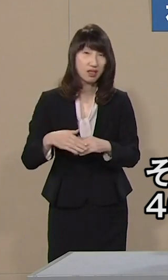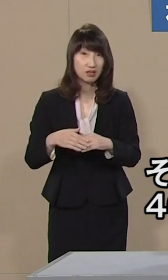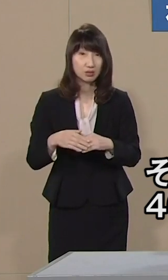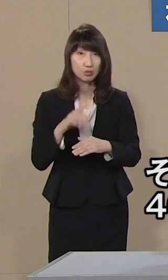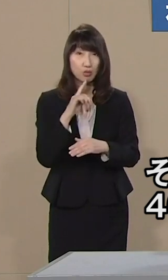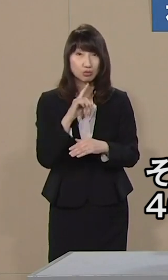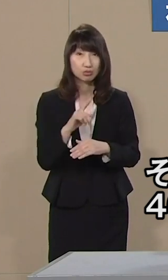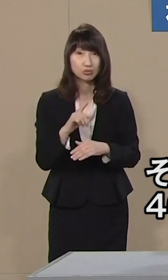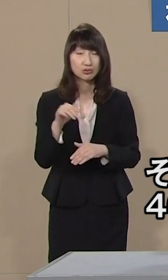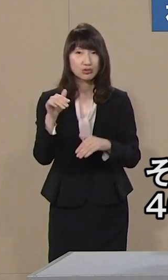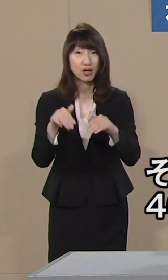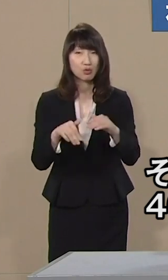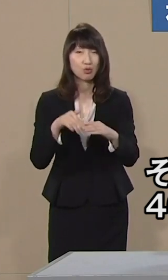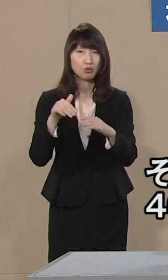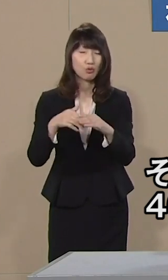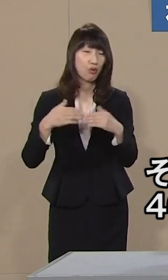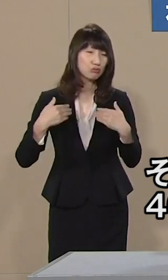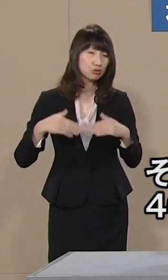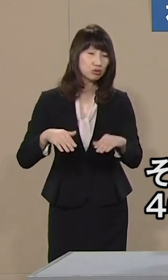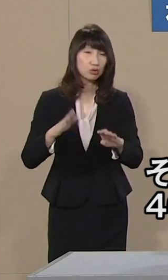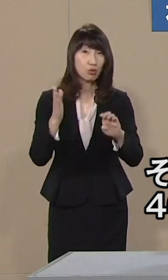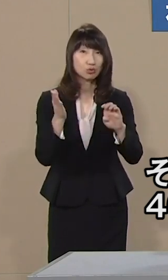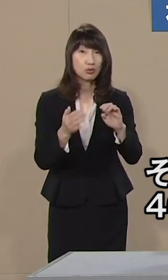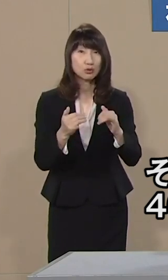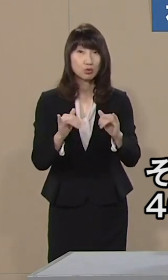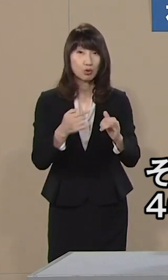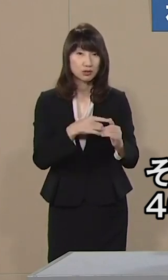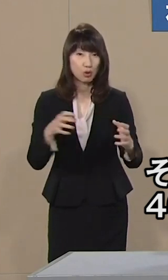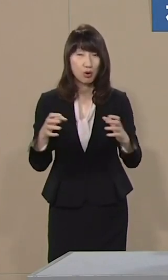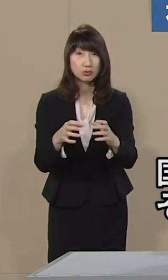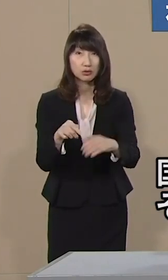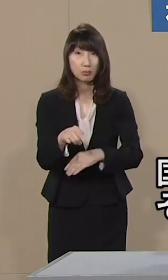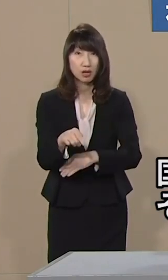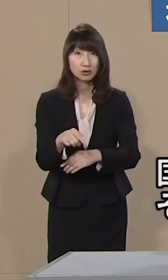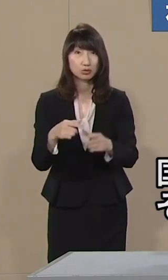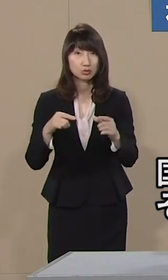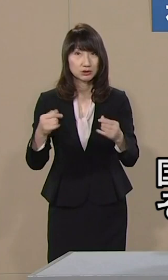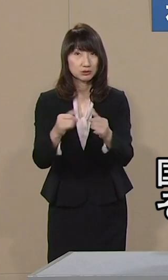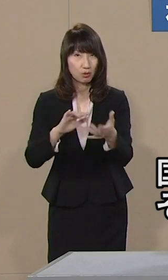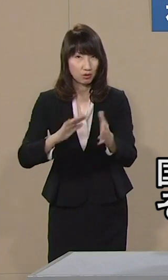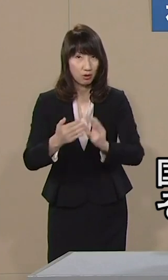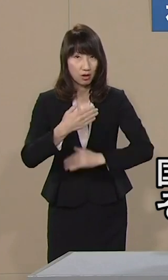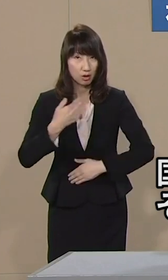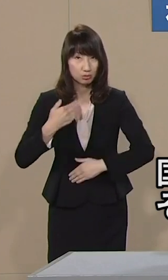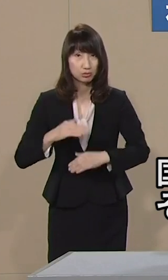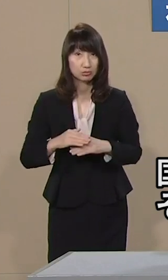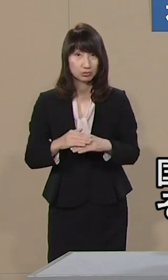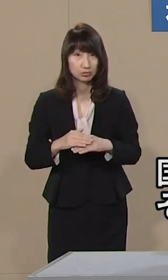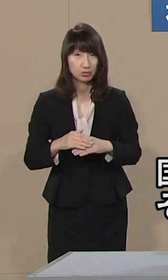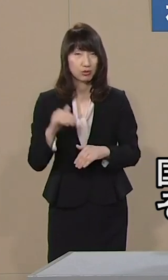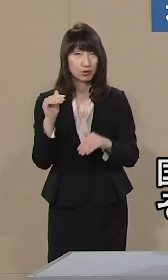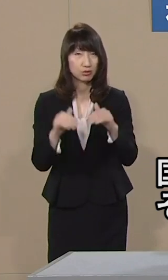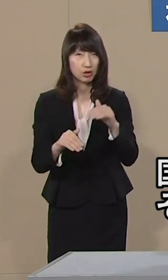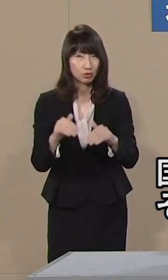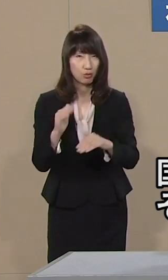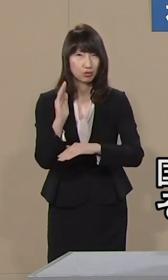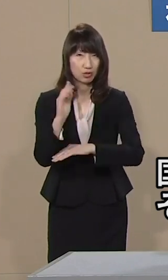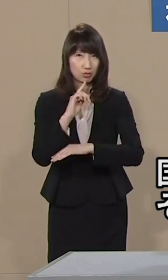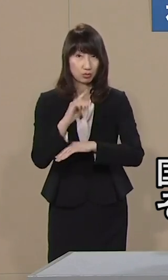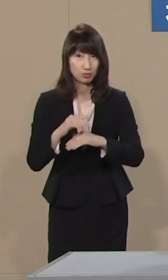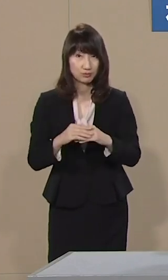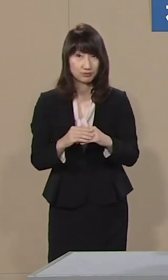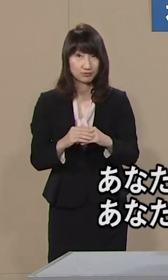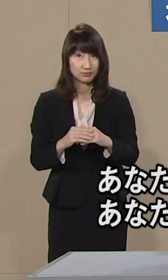そんな選挙で投票に行かない40%の人々が力を合わせれば国は社会は変えられますそれが選挙政治なん